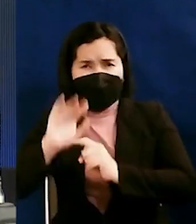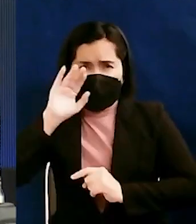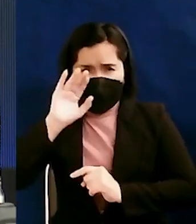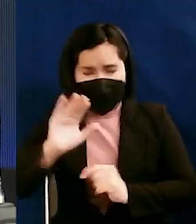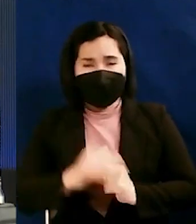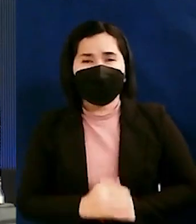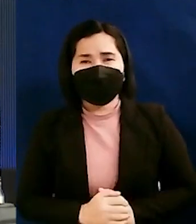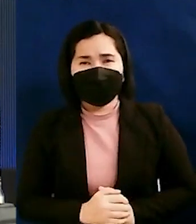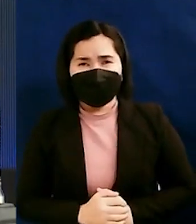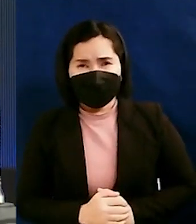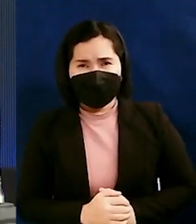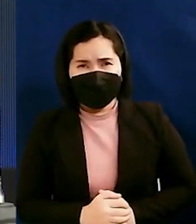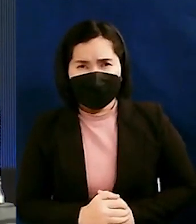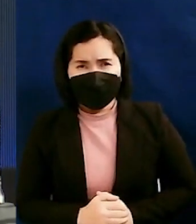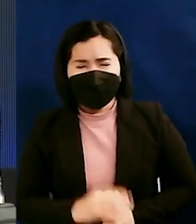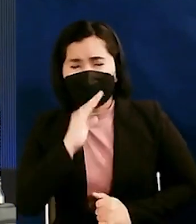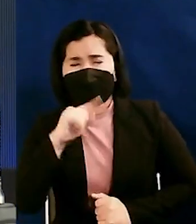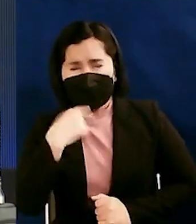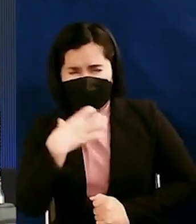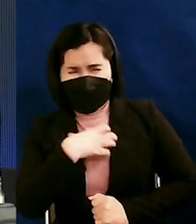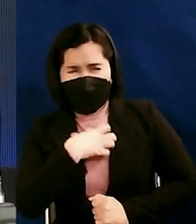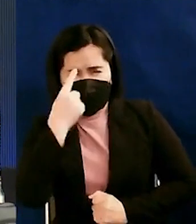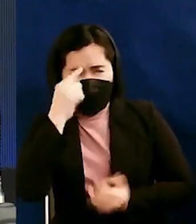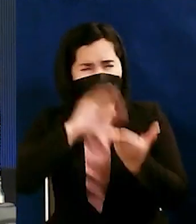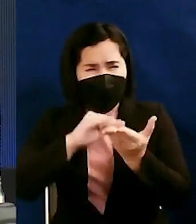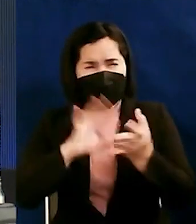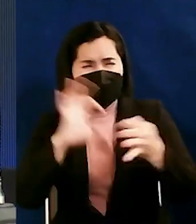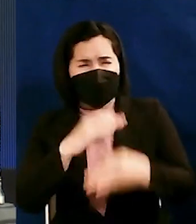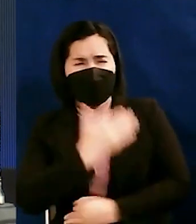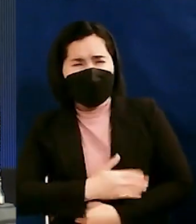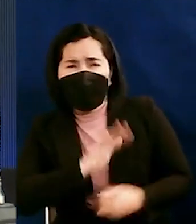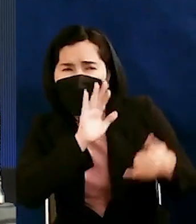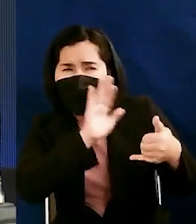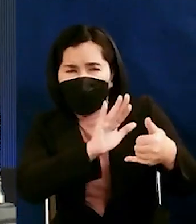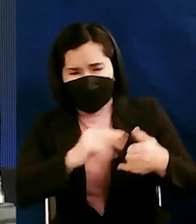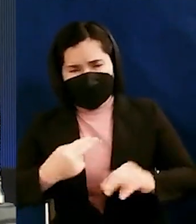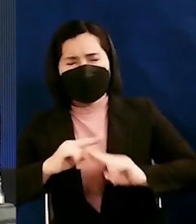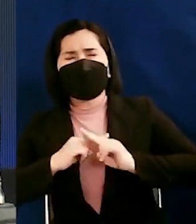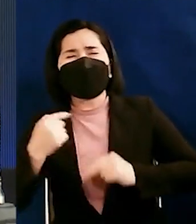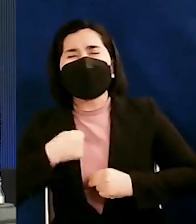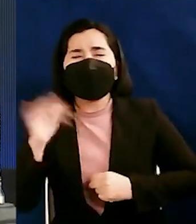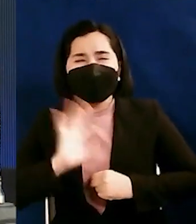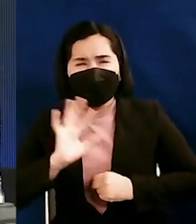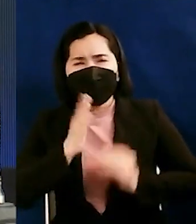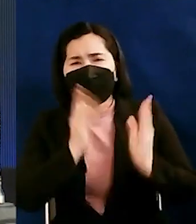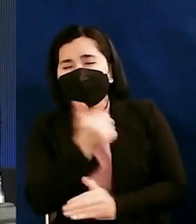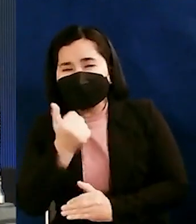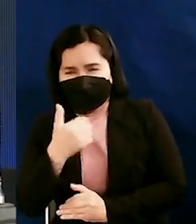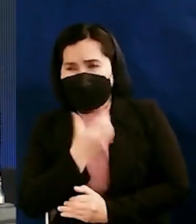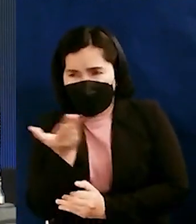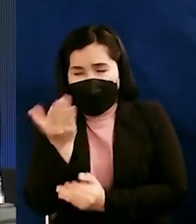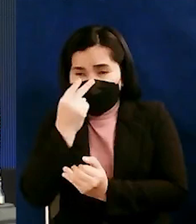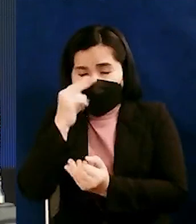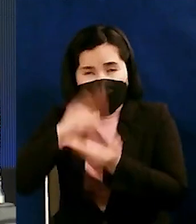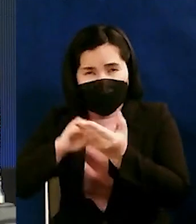หรือกฎหมายอื่นเพื่อขอเอกสารเกี่ยวกับข้อมูลด้านสุขภาพของบุคคลที่ไม่ใช่ของตนไม่ได้นะครับนี่คือส